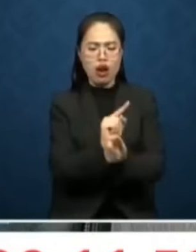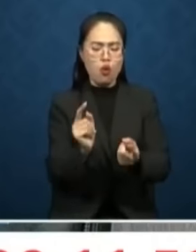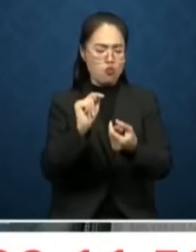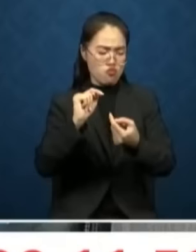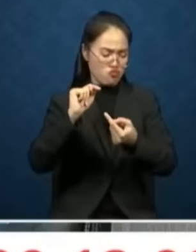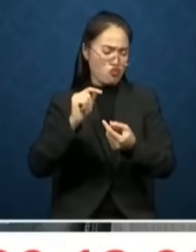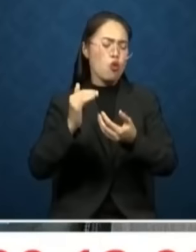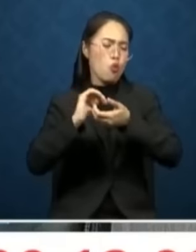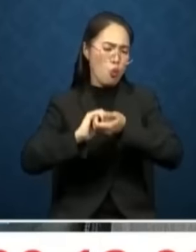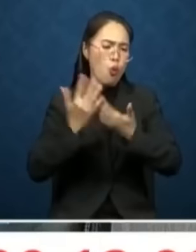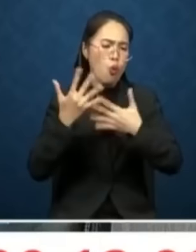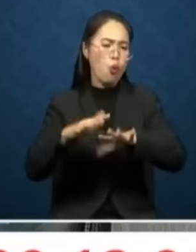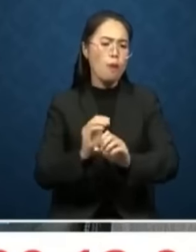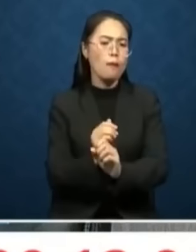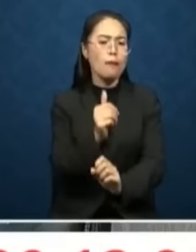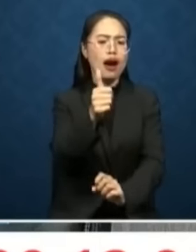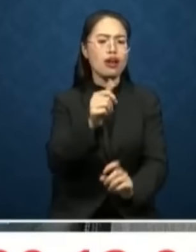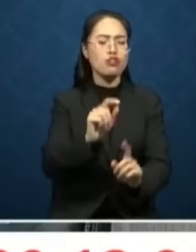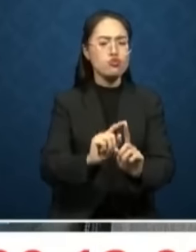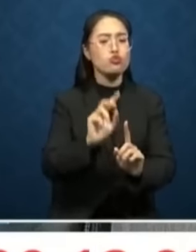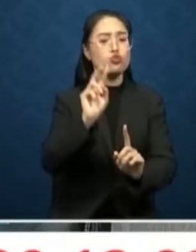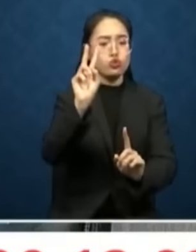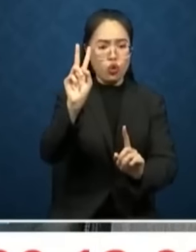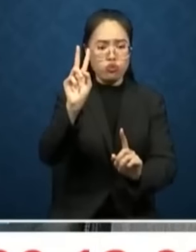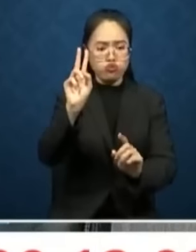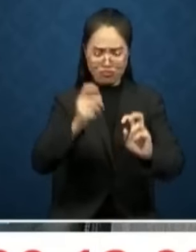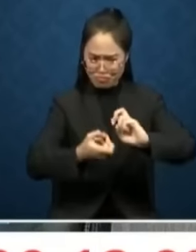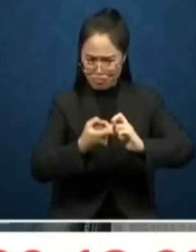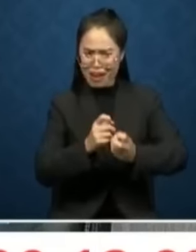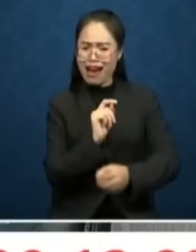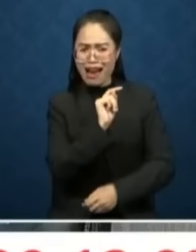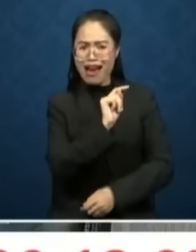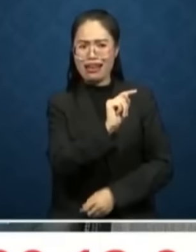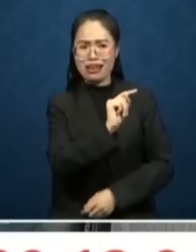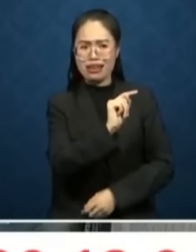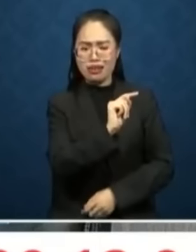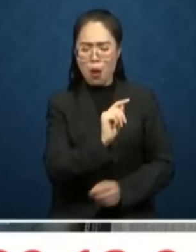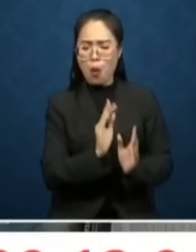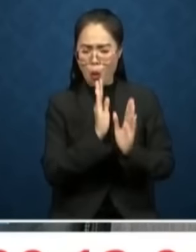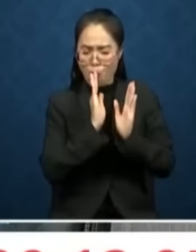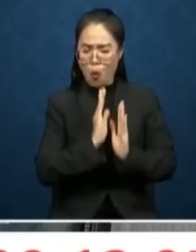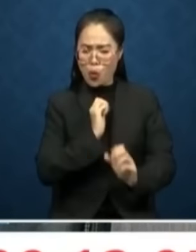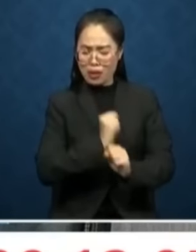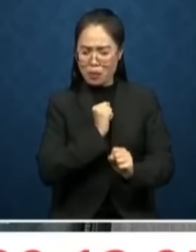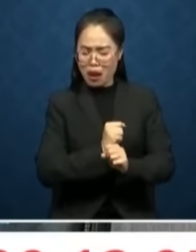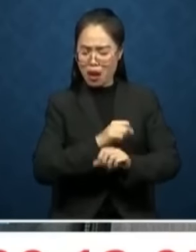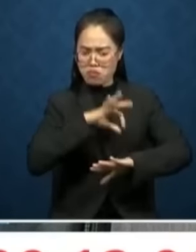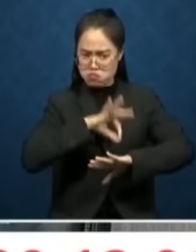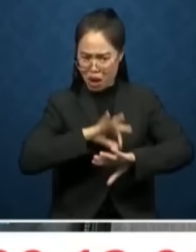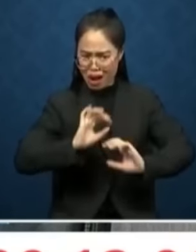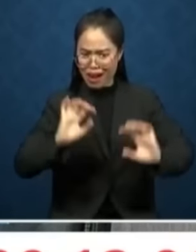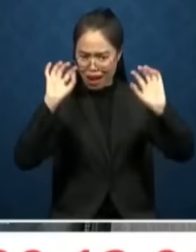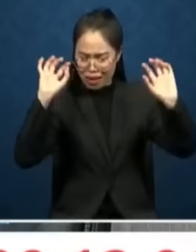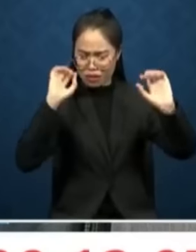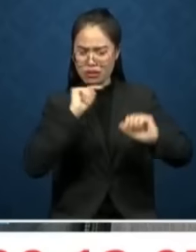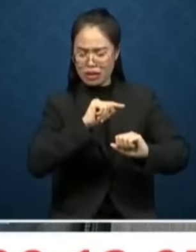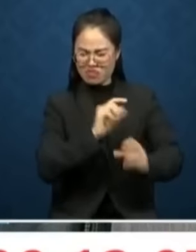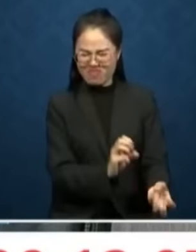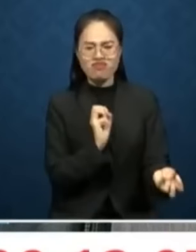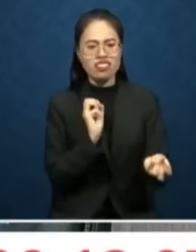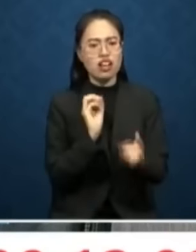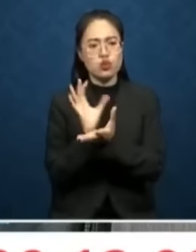ได้นะครับประการที่สองเรื่องที่ท่านก่อให้เกิดขึ้นนี้ซึ่งผมหมายถึงเจ้าที่รัฐที่เกี่ยวข้องกับเรื่องนี้นะครับจะกระทบต่